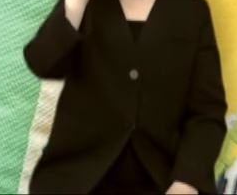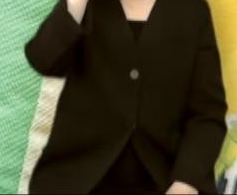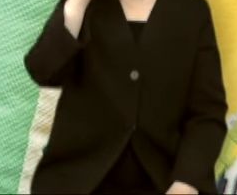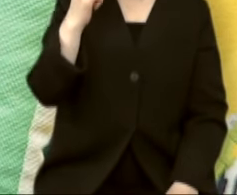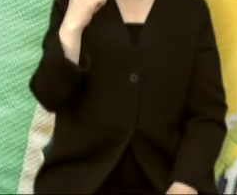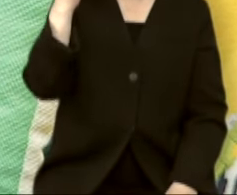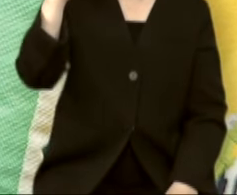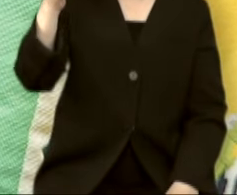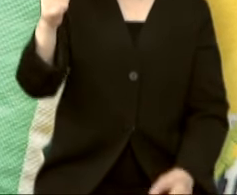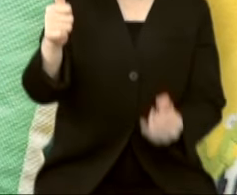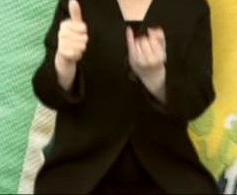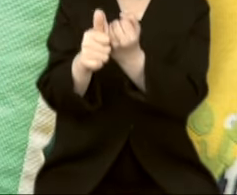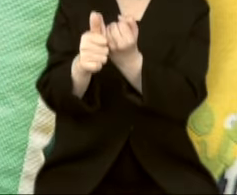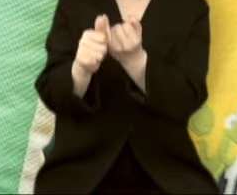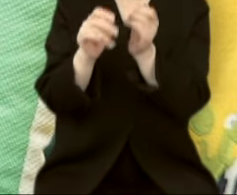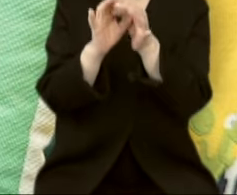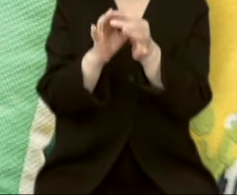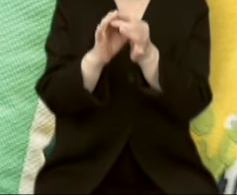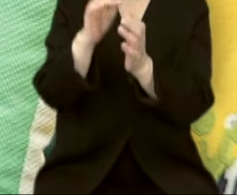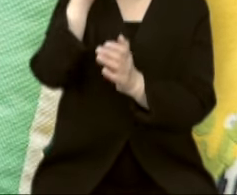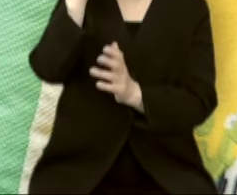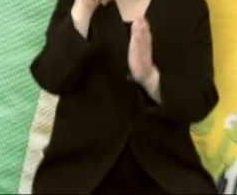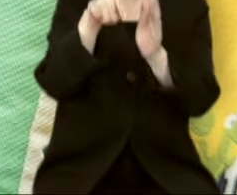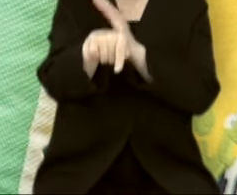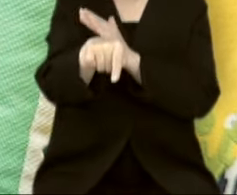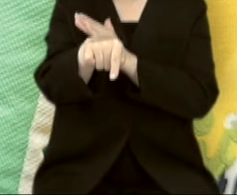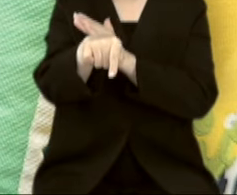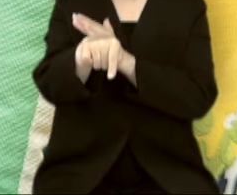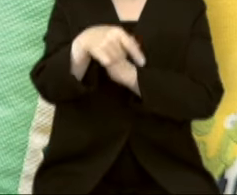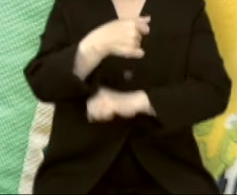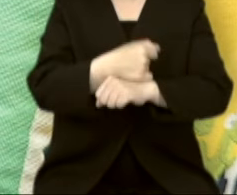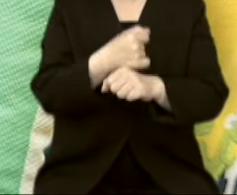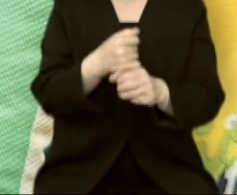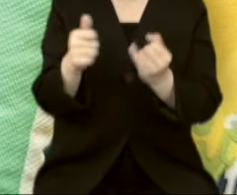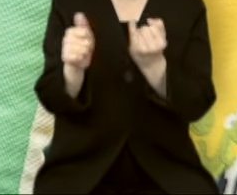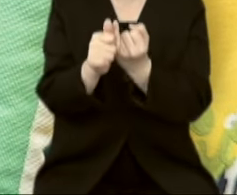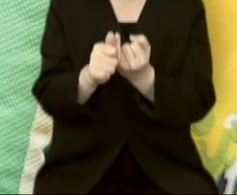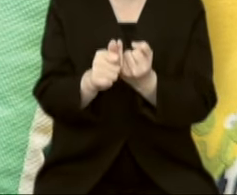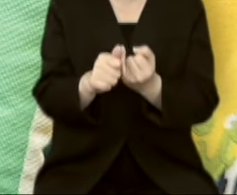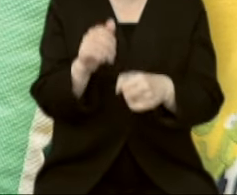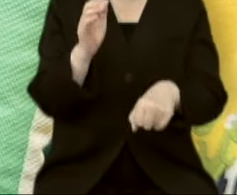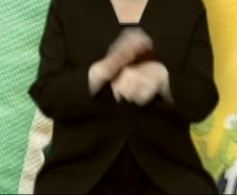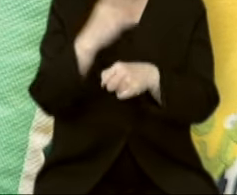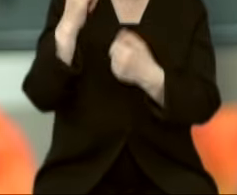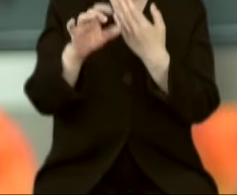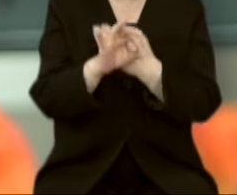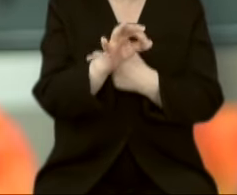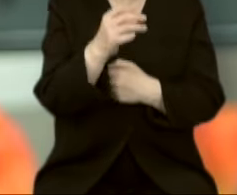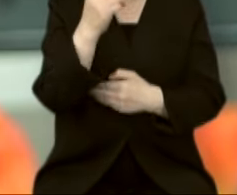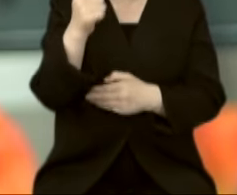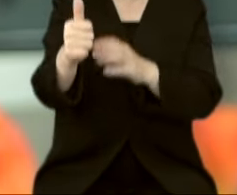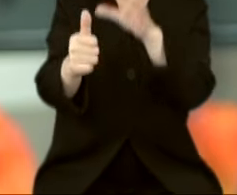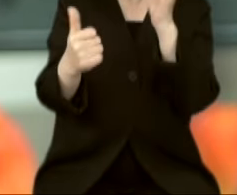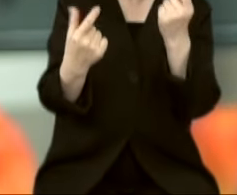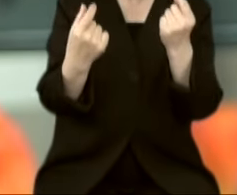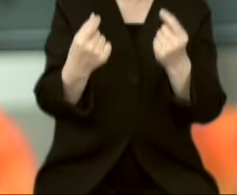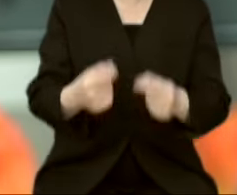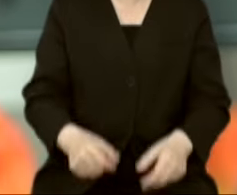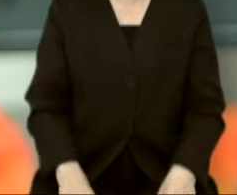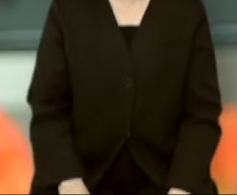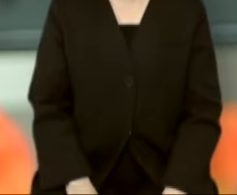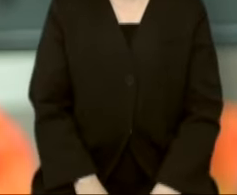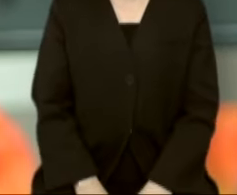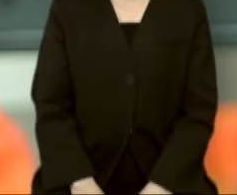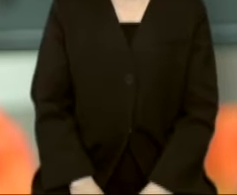결혼이라는 방법을 통해서라도 네. 인도에 들어갈 수 있으면 하자. 그렇게 해서 이제 인도에 들어가고 잘못 들으면 목사님 이용한 것 같은 느낌이